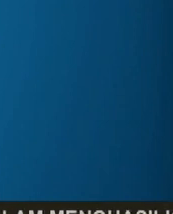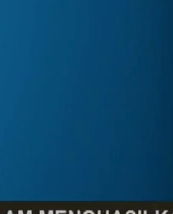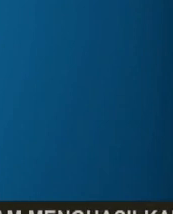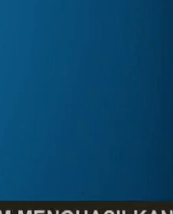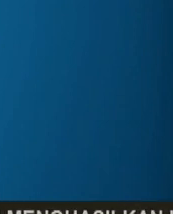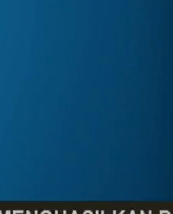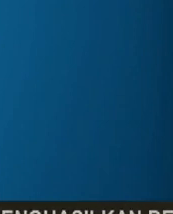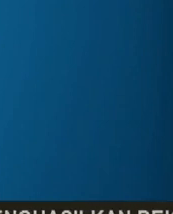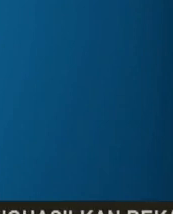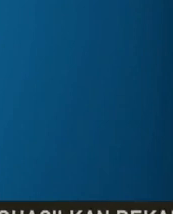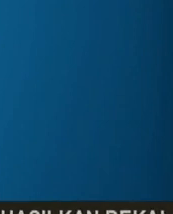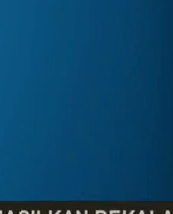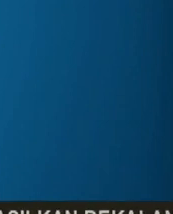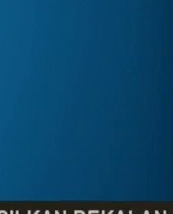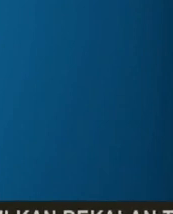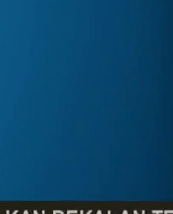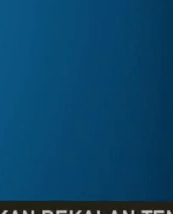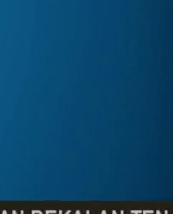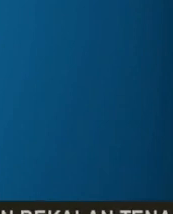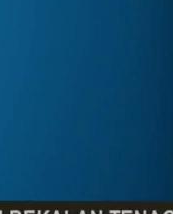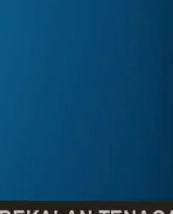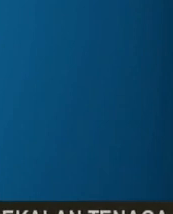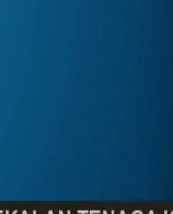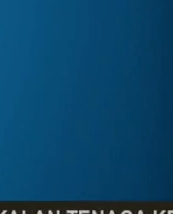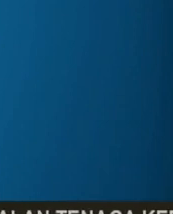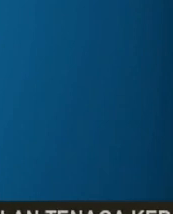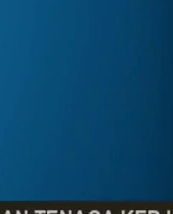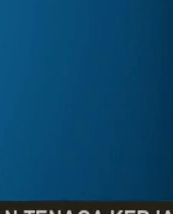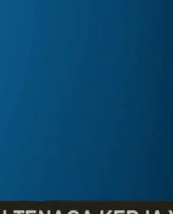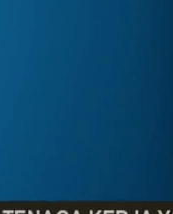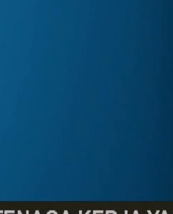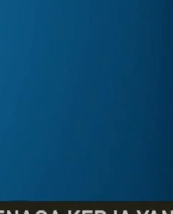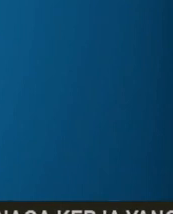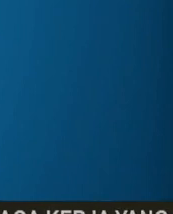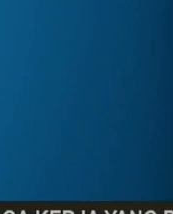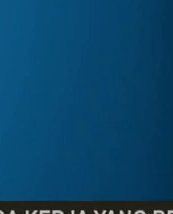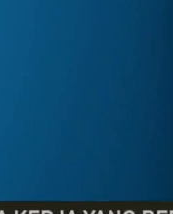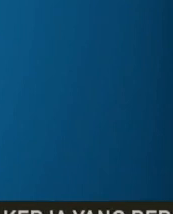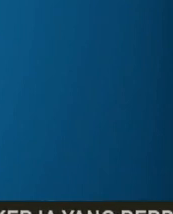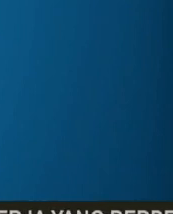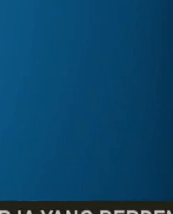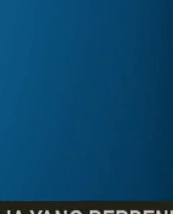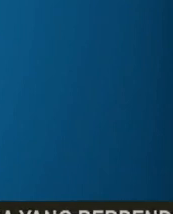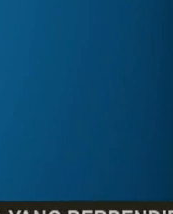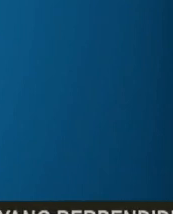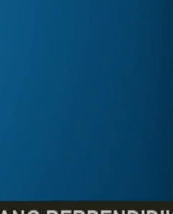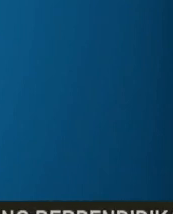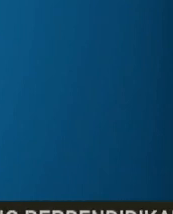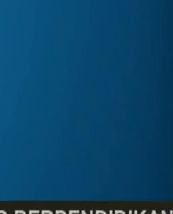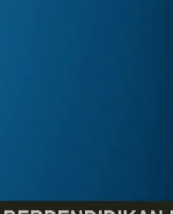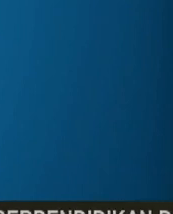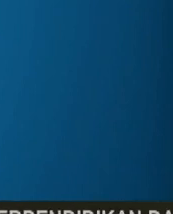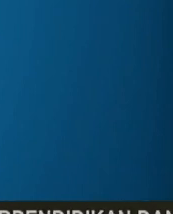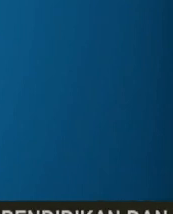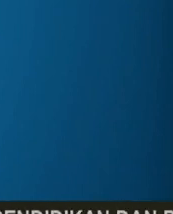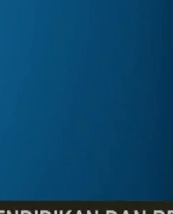63 perintah pekerjaan 2009 yaitu tidak memberikan cuti rehat satu hari dalam seminggu dan bab 7